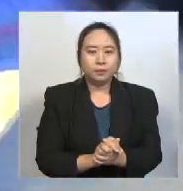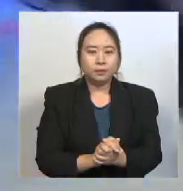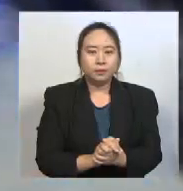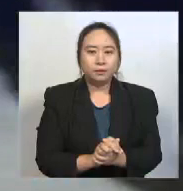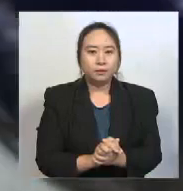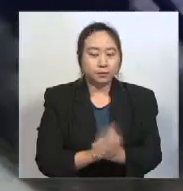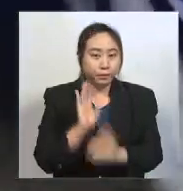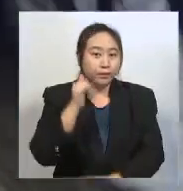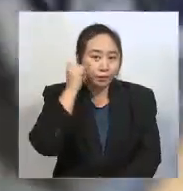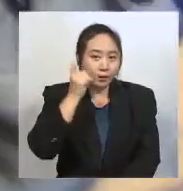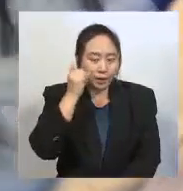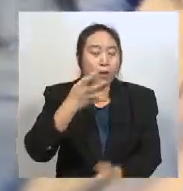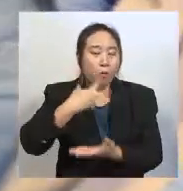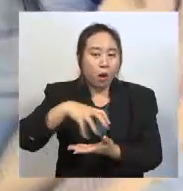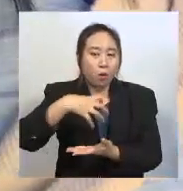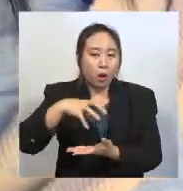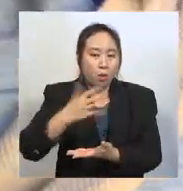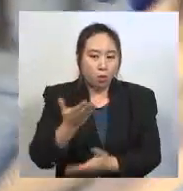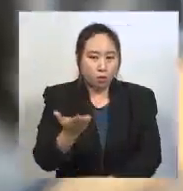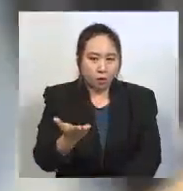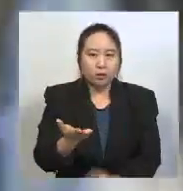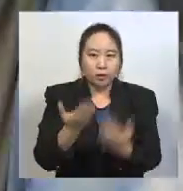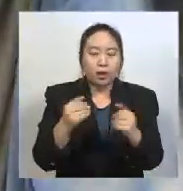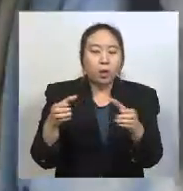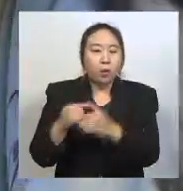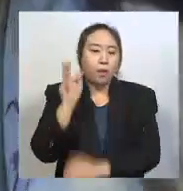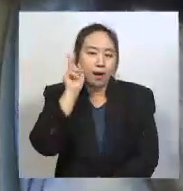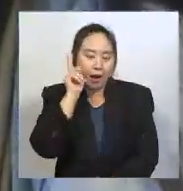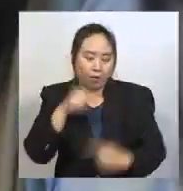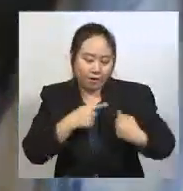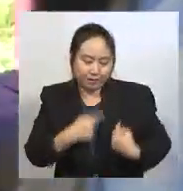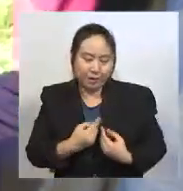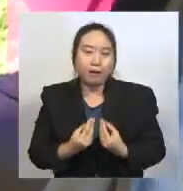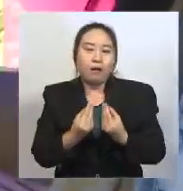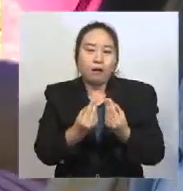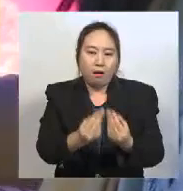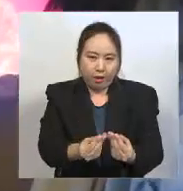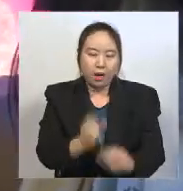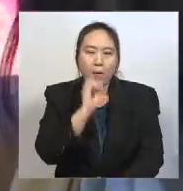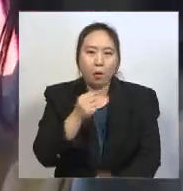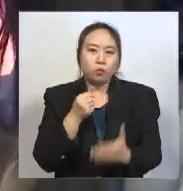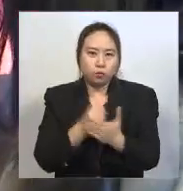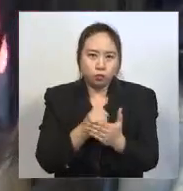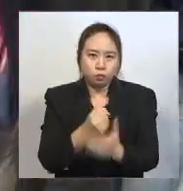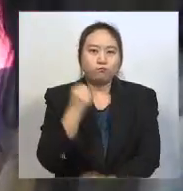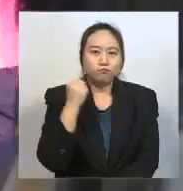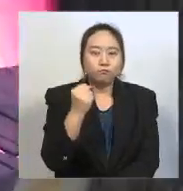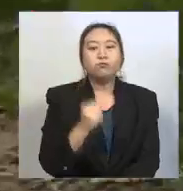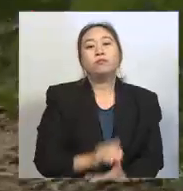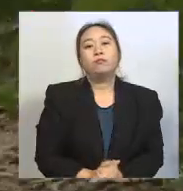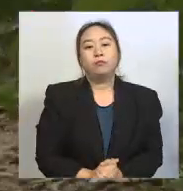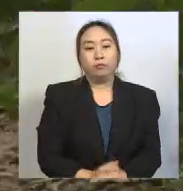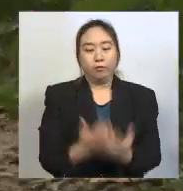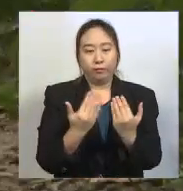คุณยายก็ได้เล่าความเสียหายที่เกิดขึ้นนะคะทีมข่าวก็ได้ให้กำลังใจแล้วก็ต้องบอกว่าสู้ๆต่อไปนะคะใน